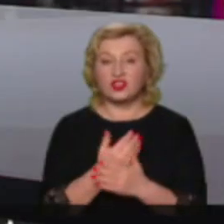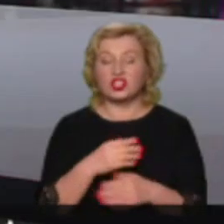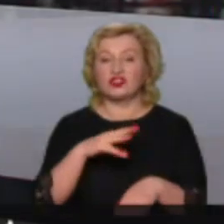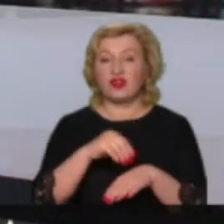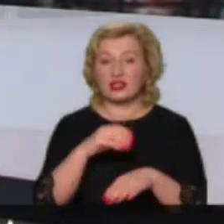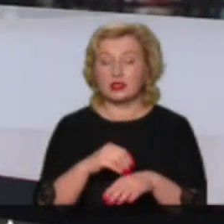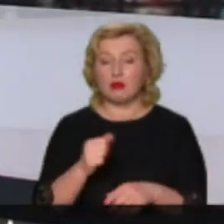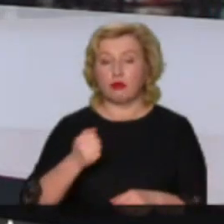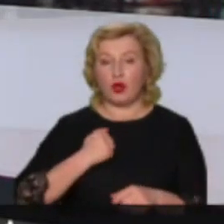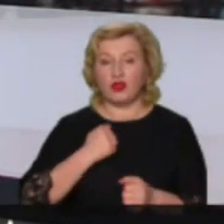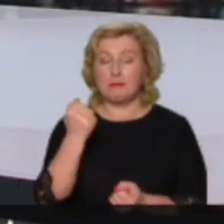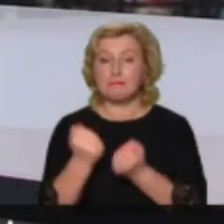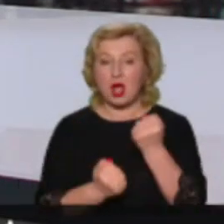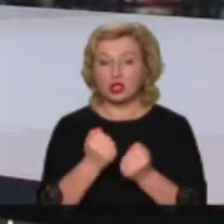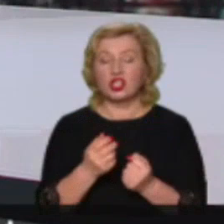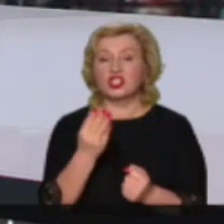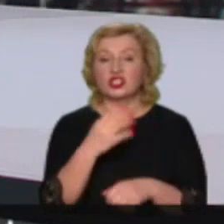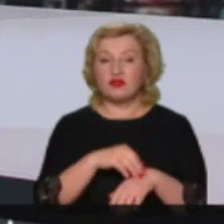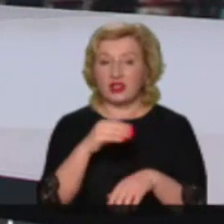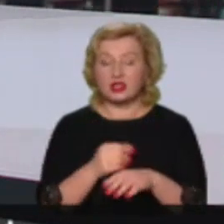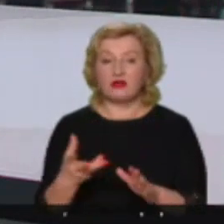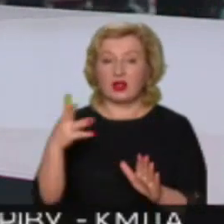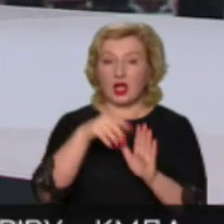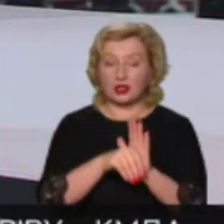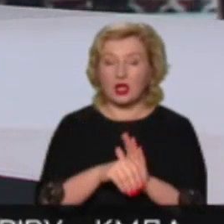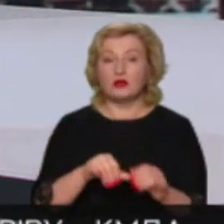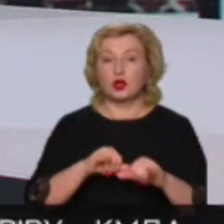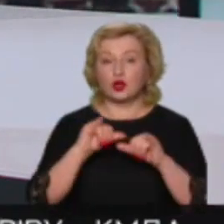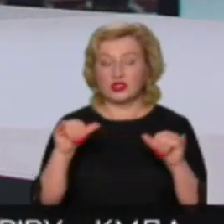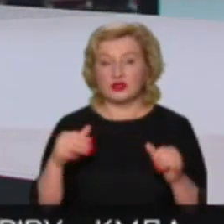фактично, Швеція вкладає гроші, оцей 1 мільярд крон, у розвиток своєї оборонної промисловості.